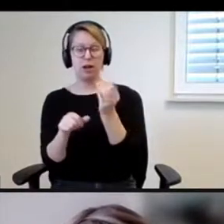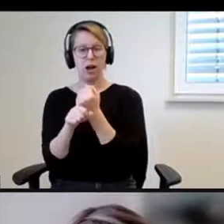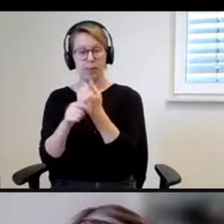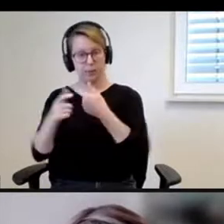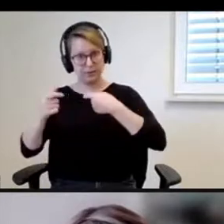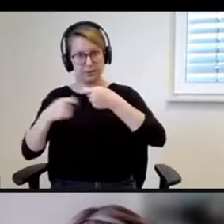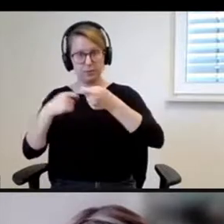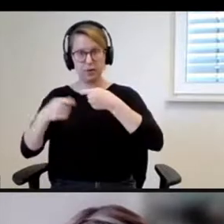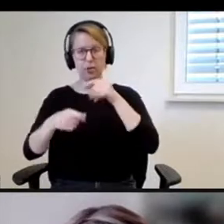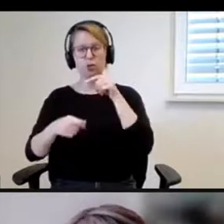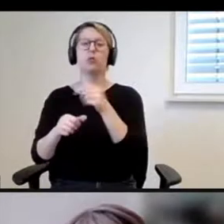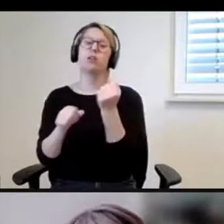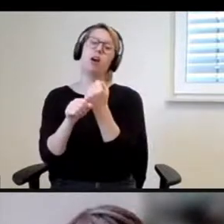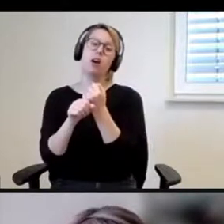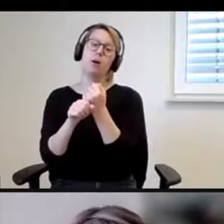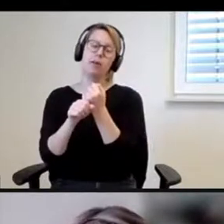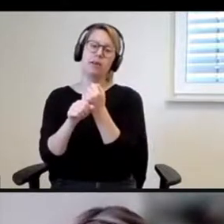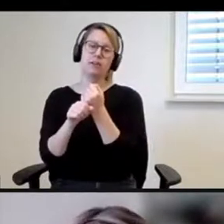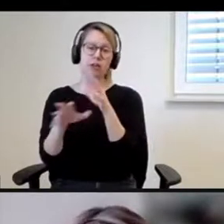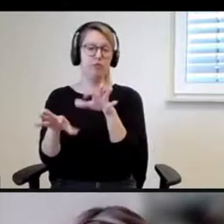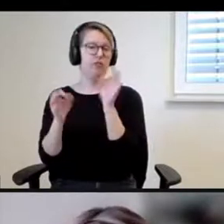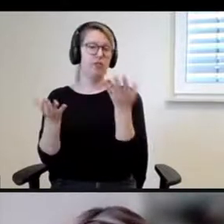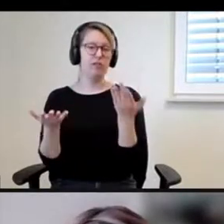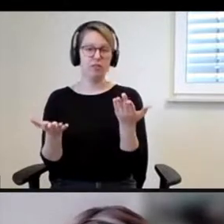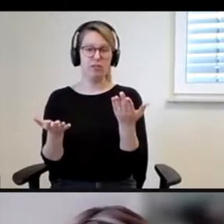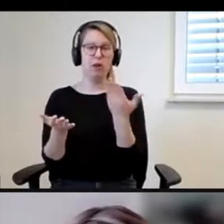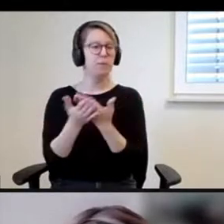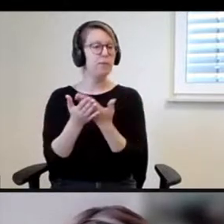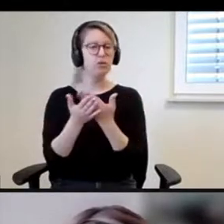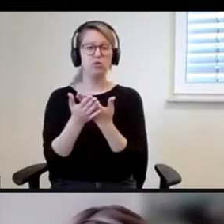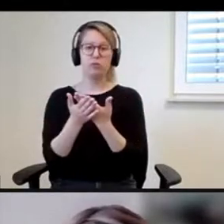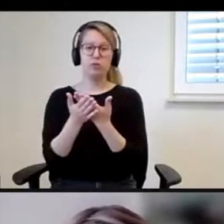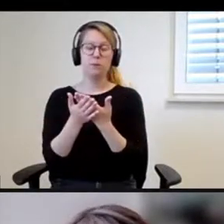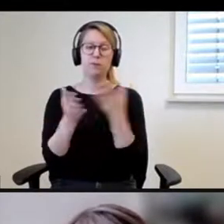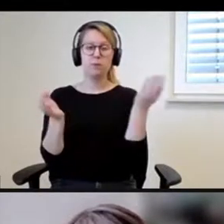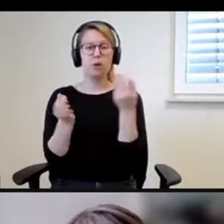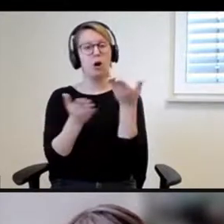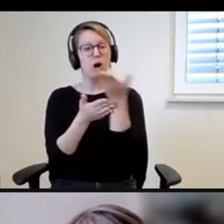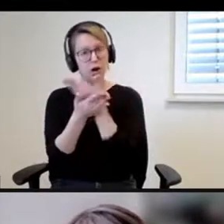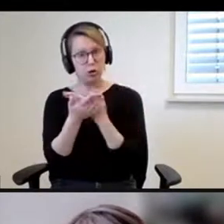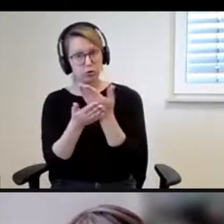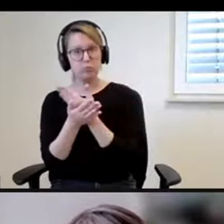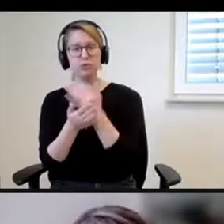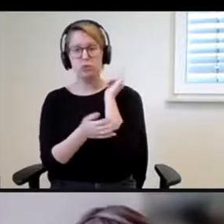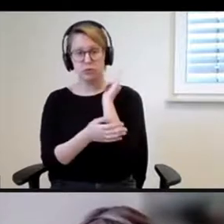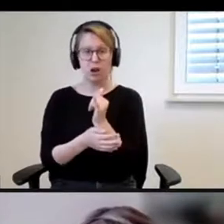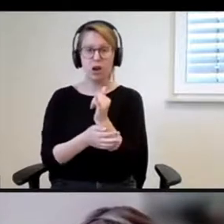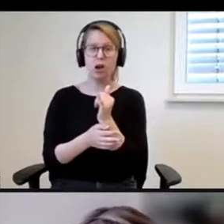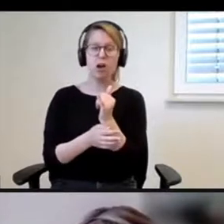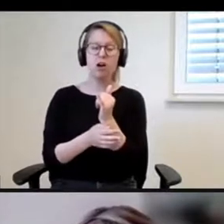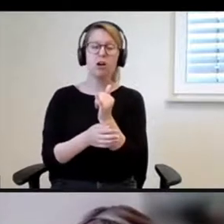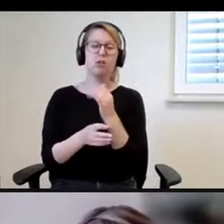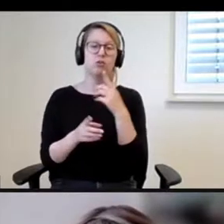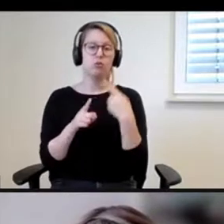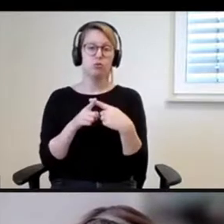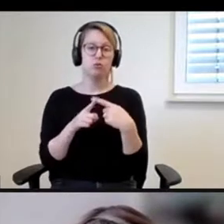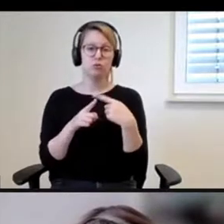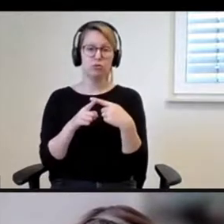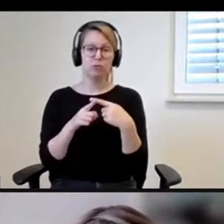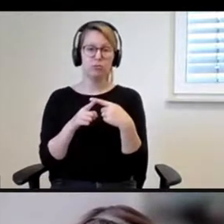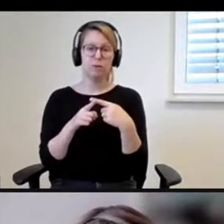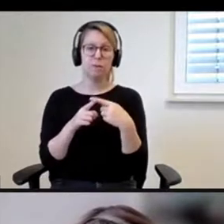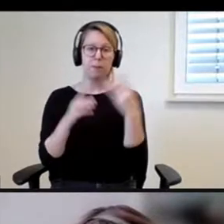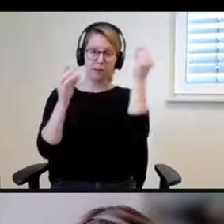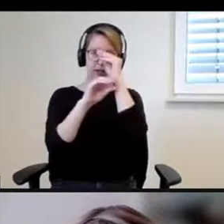heißt, sie brauchen eine Ausbildung, sie brauchen Informationen, eine Basisformation, Basisschule. Da wird InfoHandicap